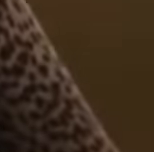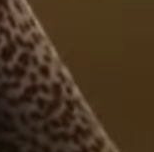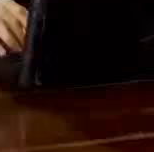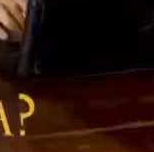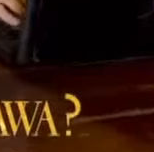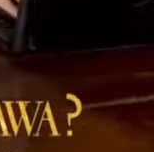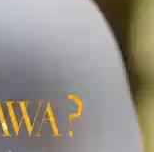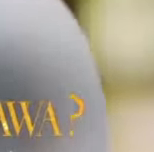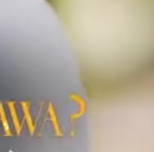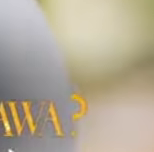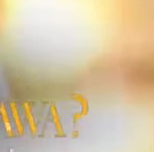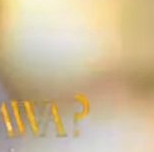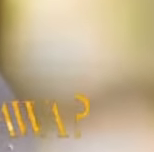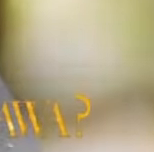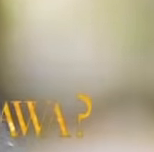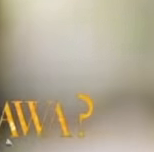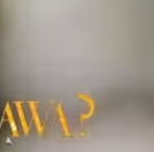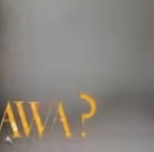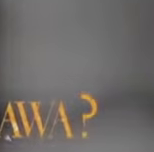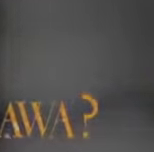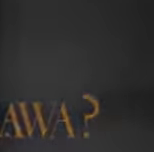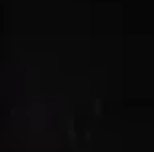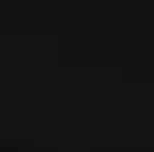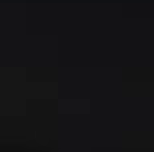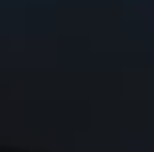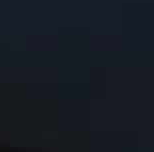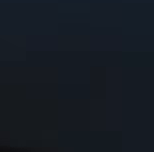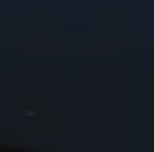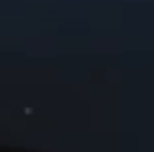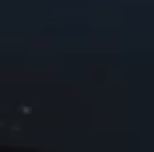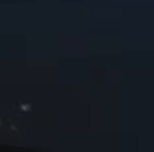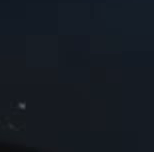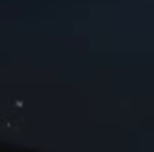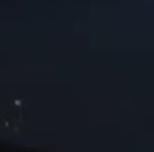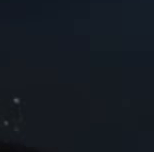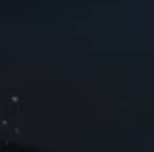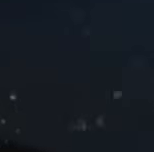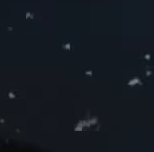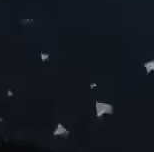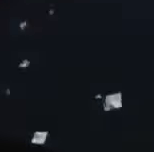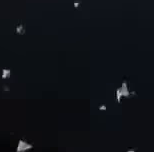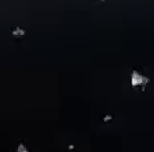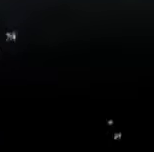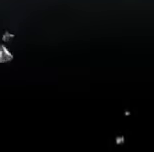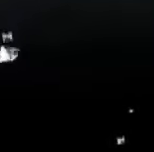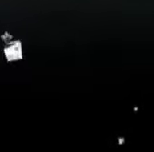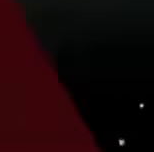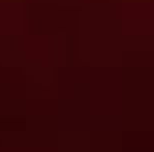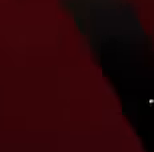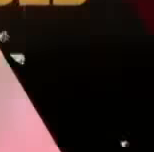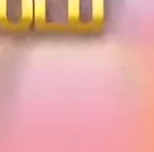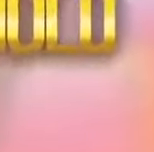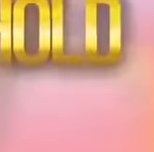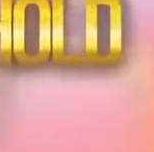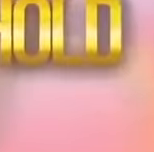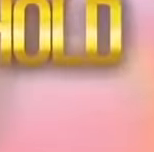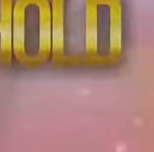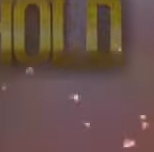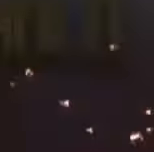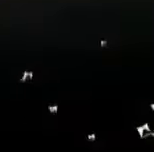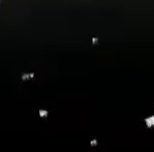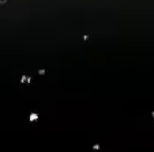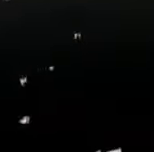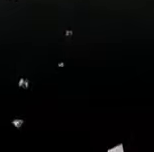Hindi porkit nagloko siya, hindi na niya ako mahal. Si Carla Adeliana bilang Erica, To Have and To Hold, on